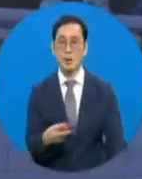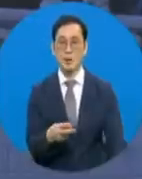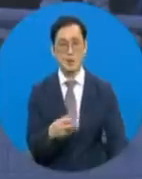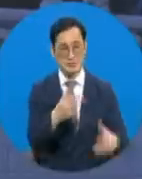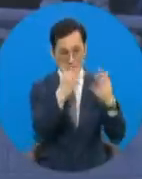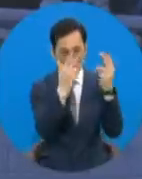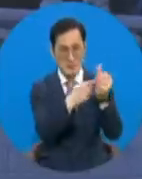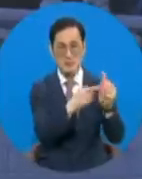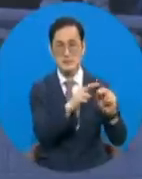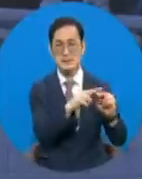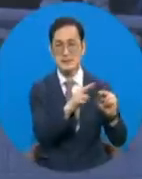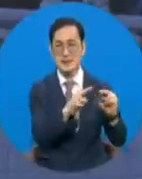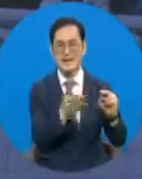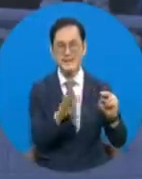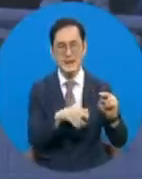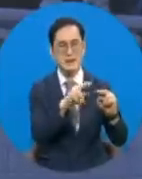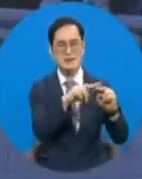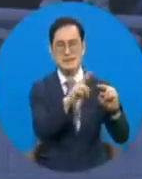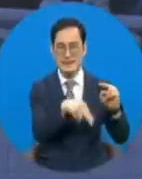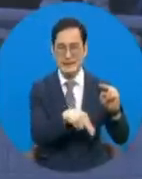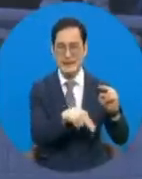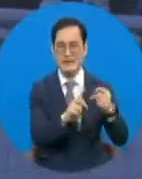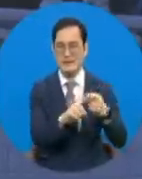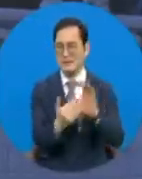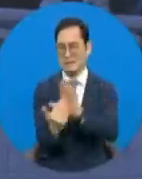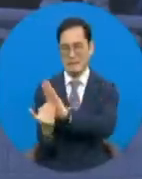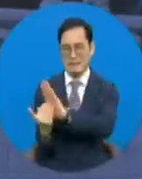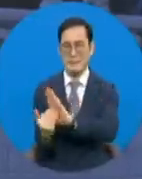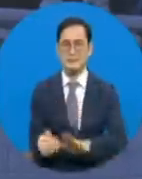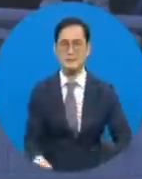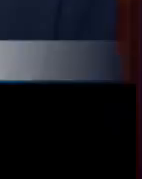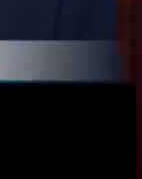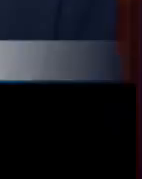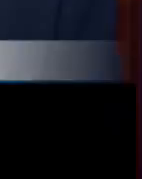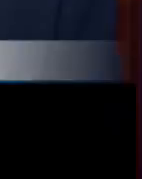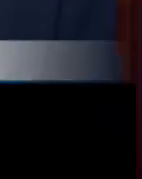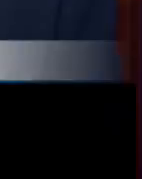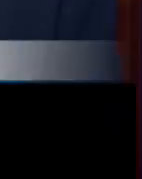사퇴론을 칼같이 차단하고 있습니다. 들어보시죠.